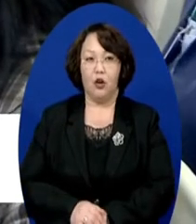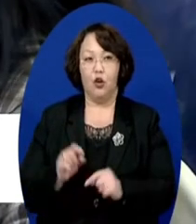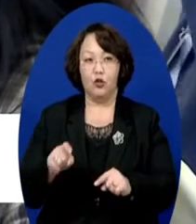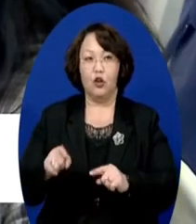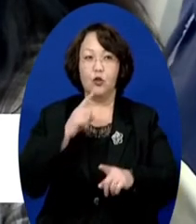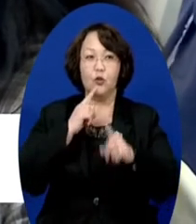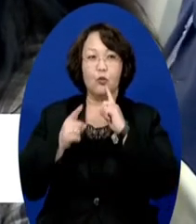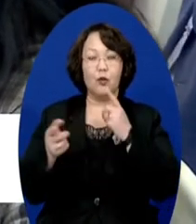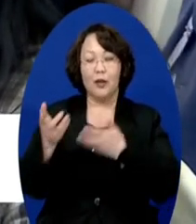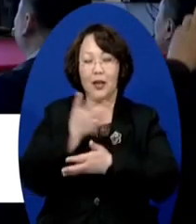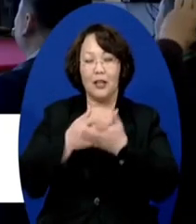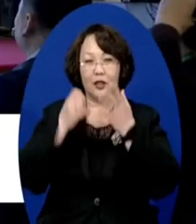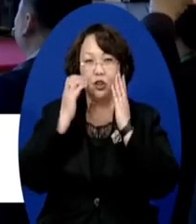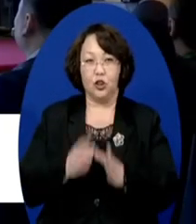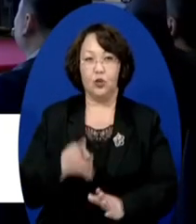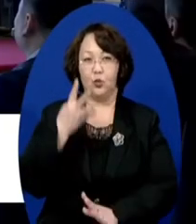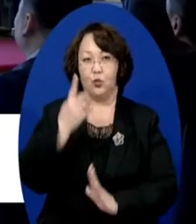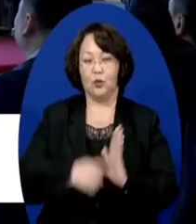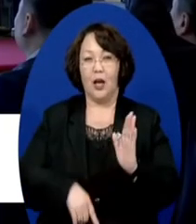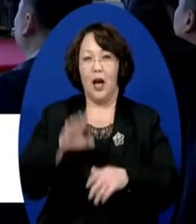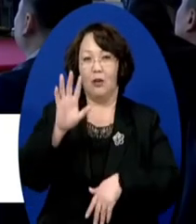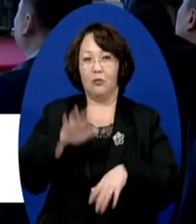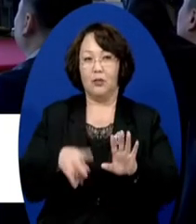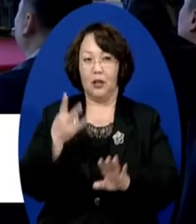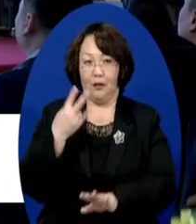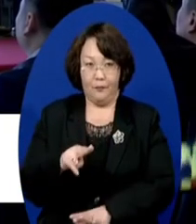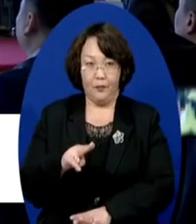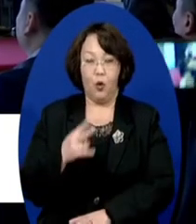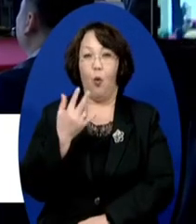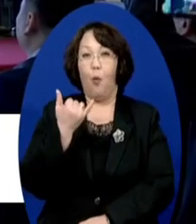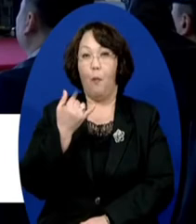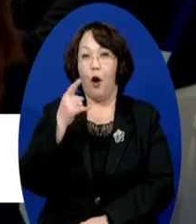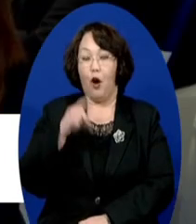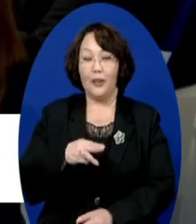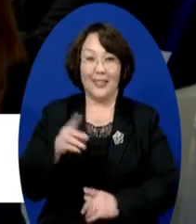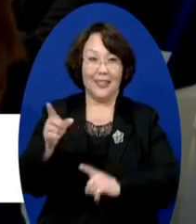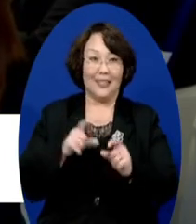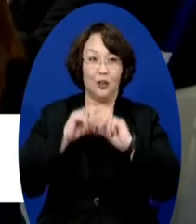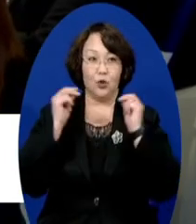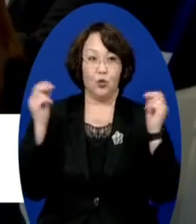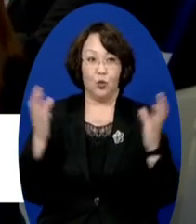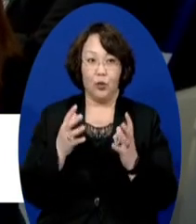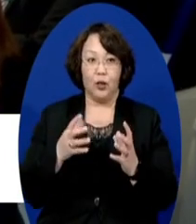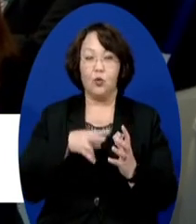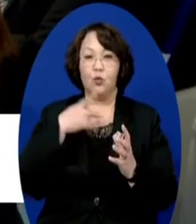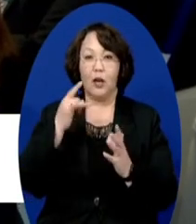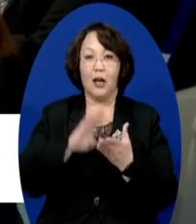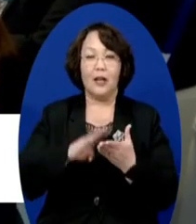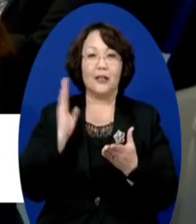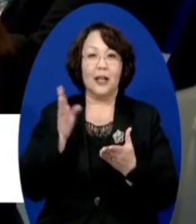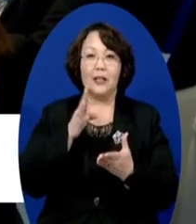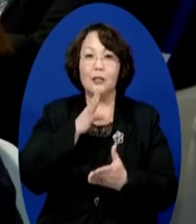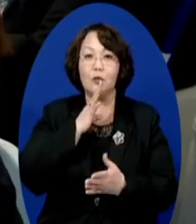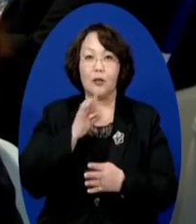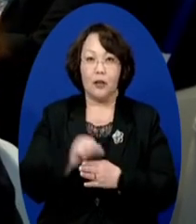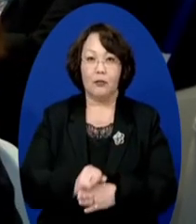Өнөөдрийн зөвлөгөөнөөр гарсан шийдвэрийг 4-р сарын 15-нд буюу нийслэлийн эдийн засгийн форумын үеэр танилцуулах юм байна.